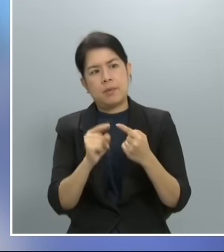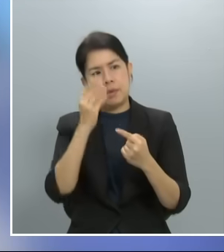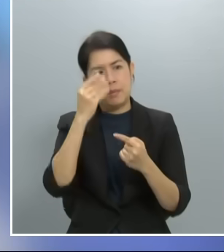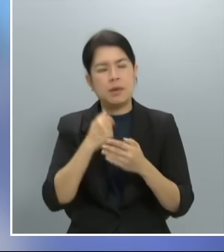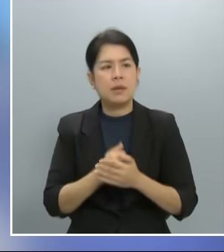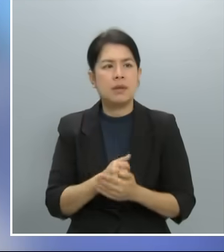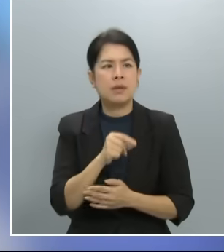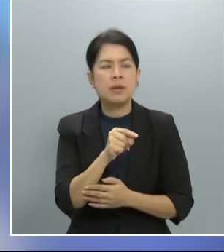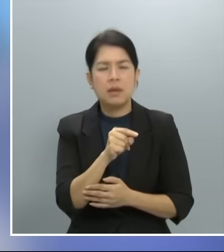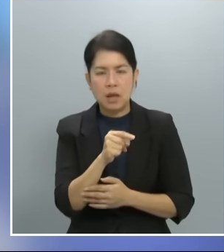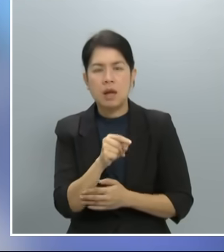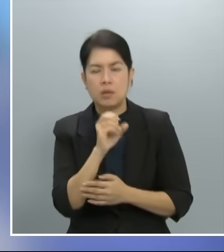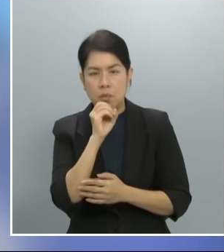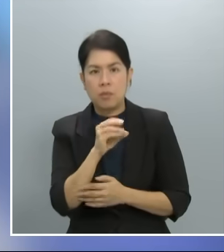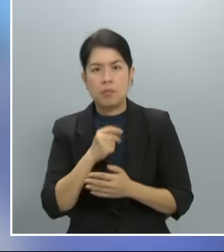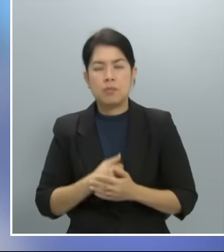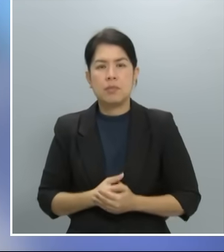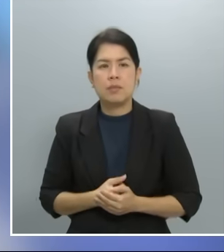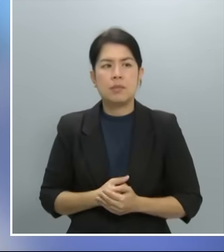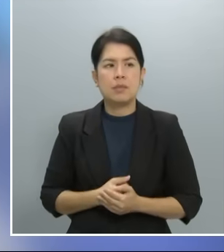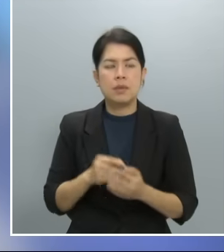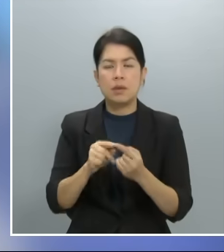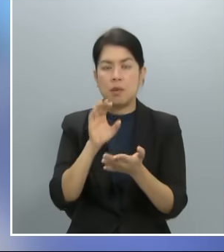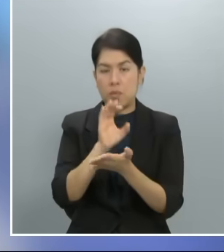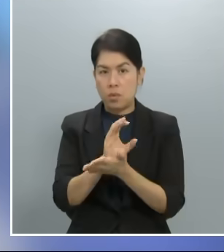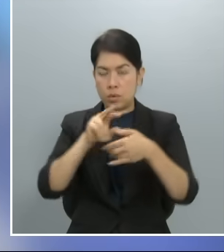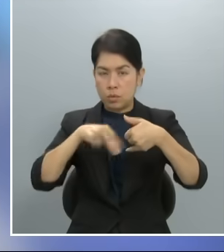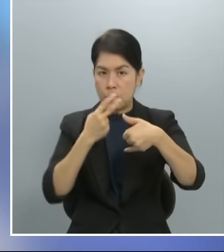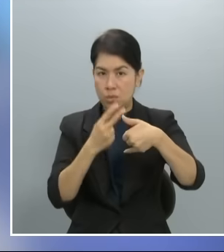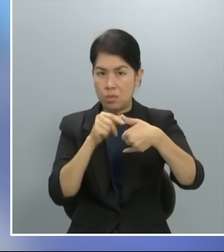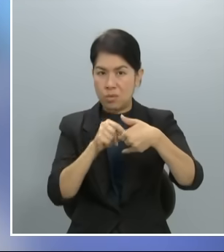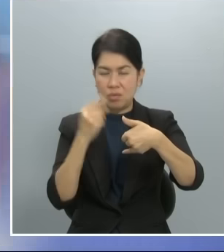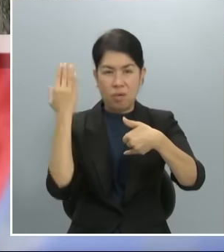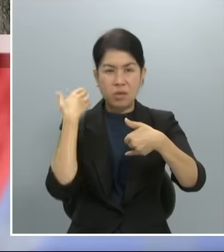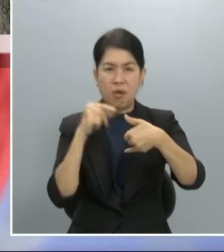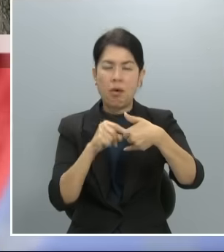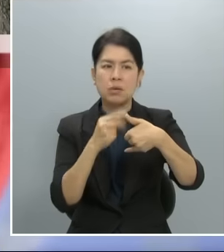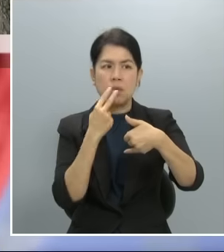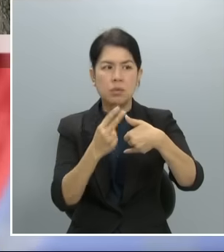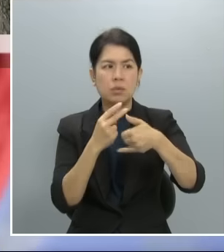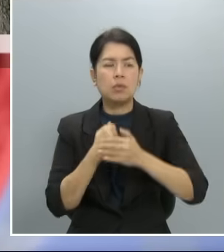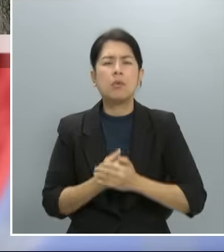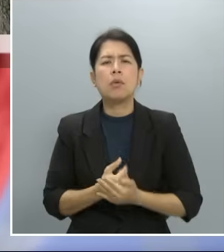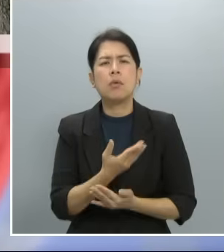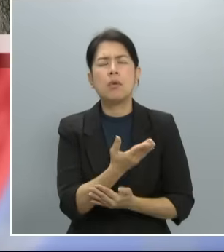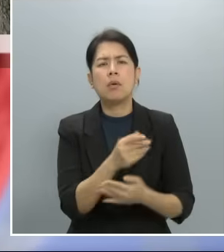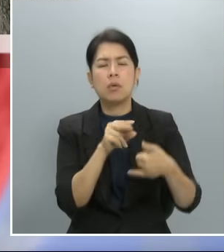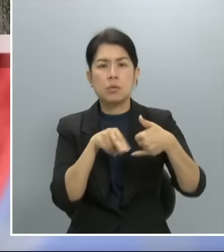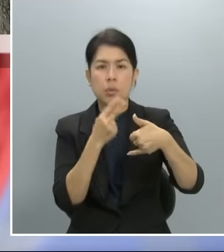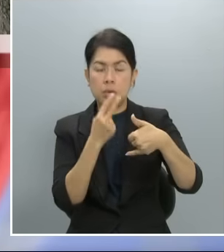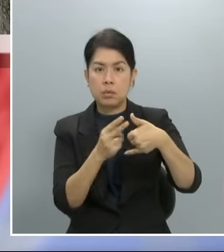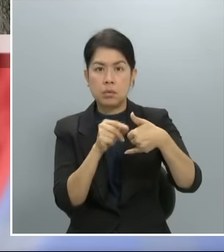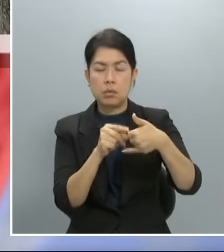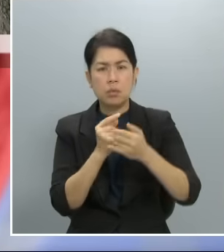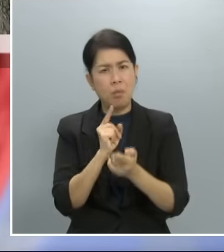เนี่ยนะฮะขณะเดียวกันครับตำรวจก็เช็คประวัติสมบัติครับไม่พบประวัติว่ามีคดีอาชญากรรมค่ะ